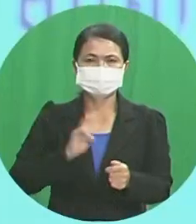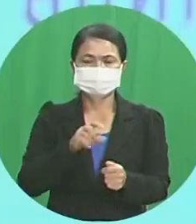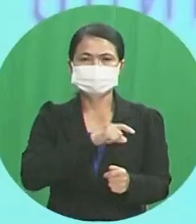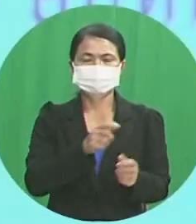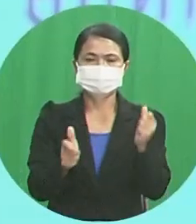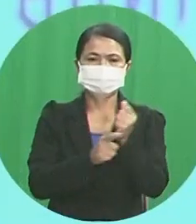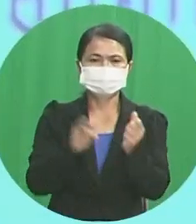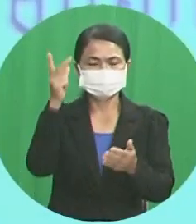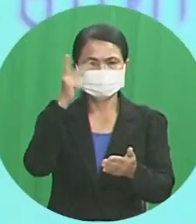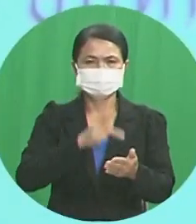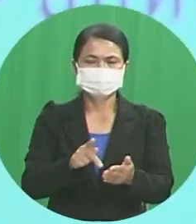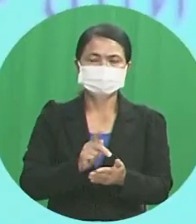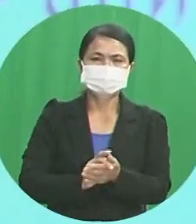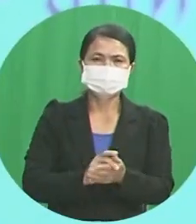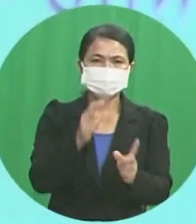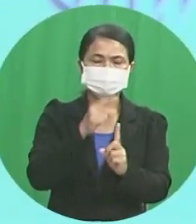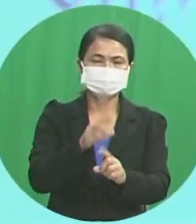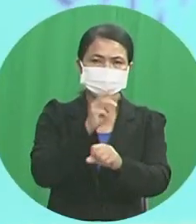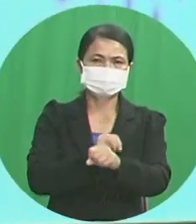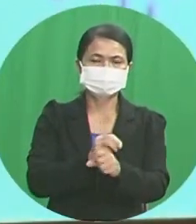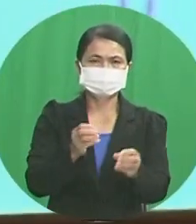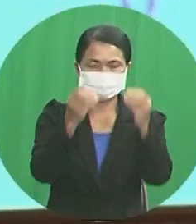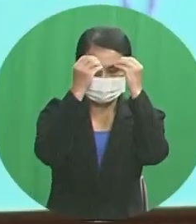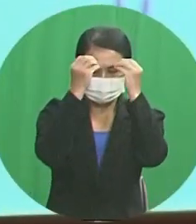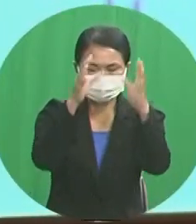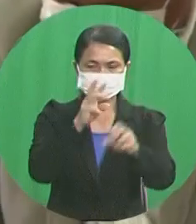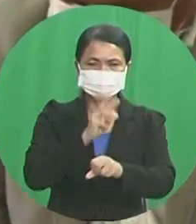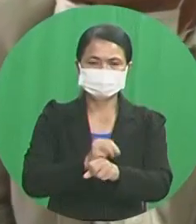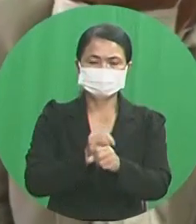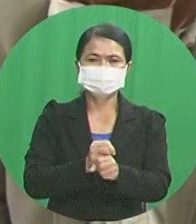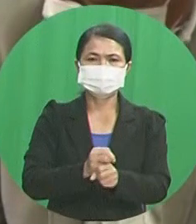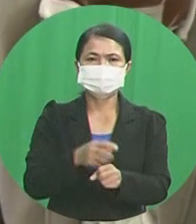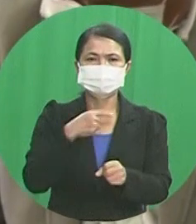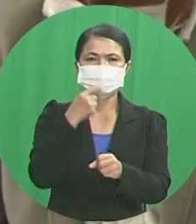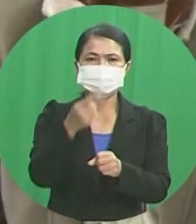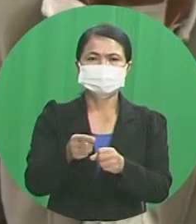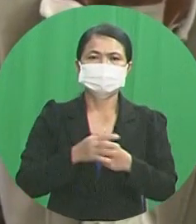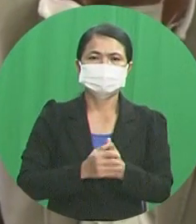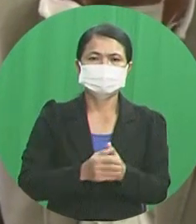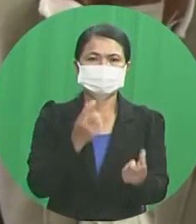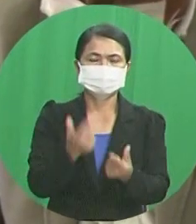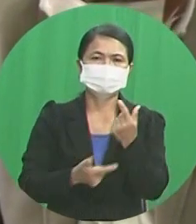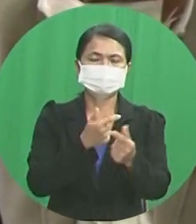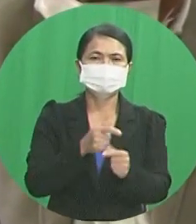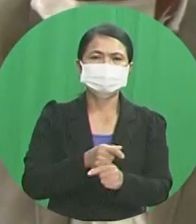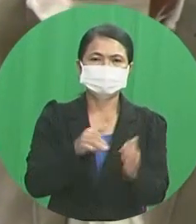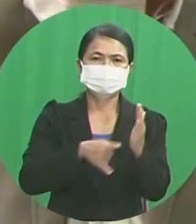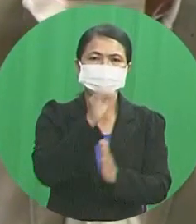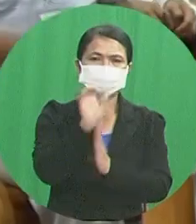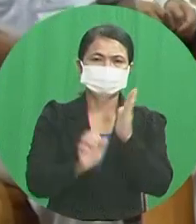នុរដ្ឋលេខាធិការនឹងជាអ្នកនាំពាក្យក្រសួងព័ត៌មានបានធ្វើបទឧទ្ទិសនាមស្ដីពីដំណើរការសេចក្តីព្រាង